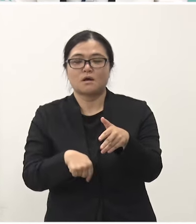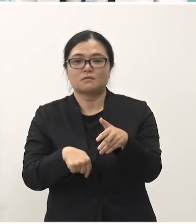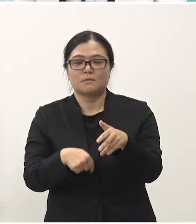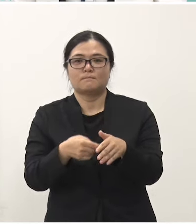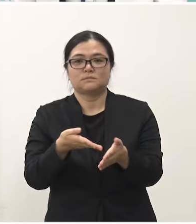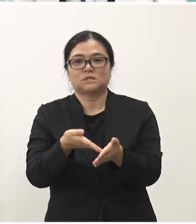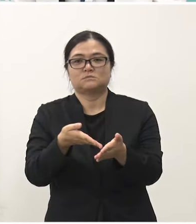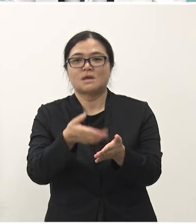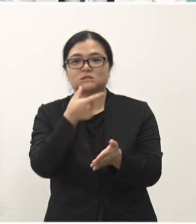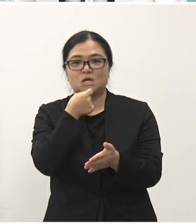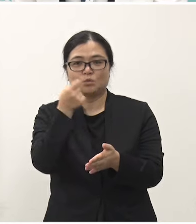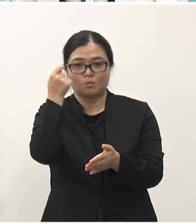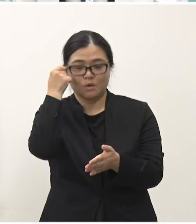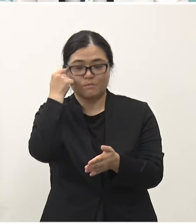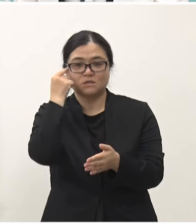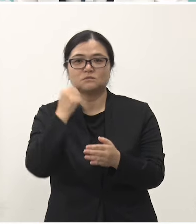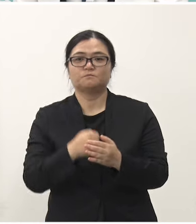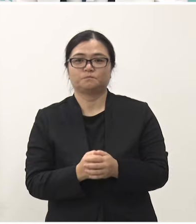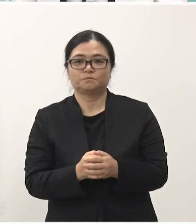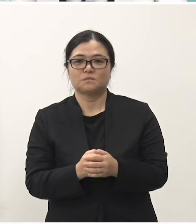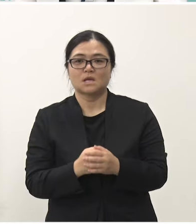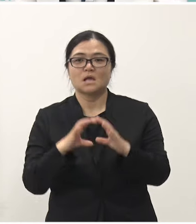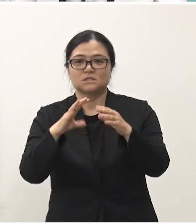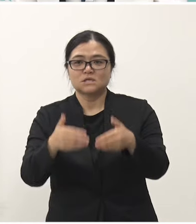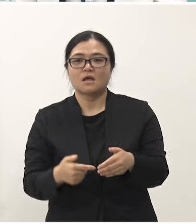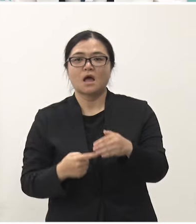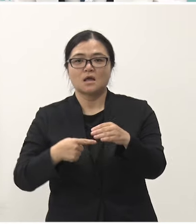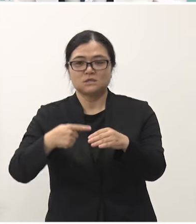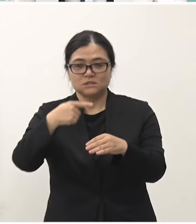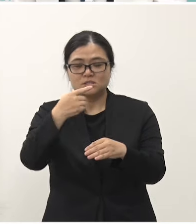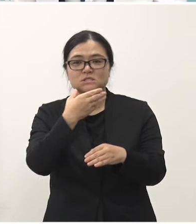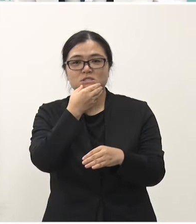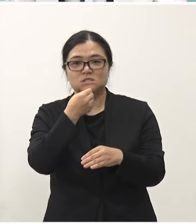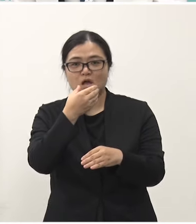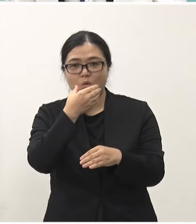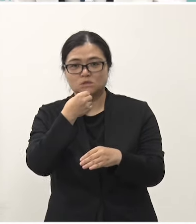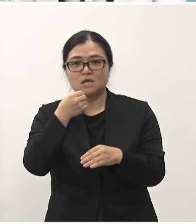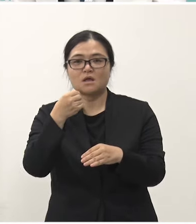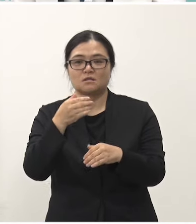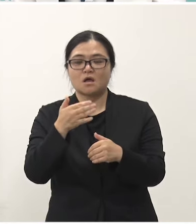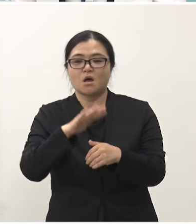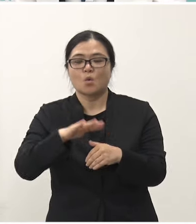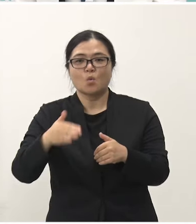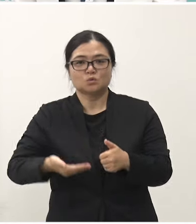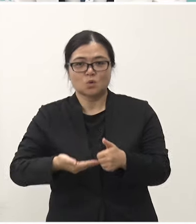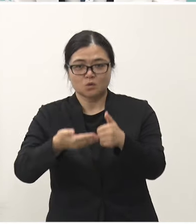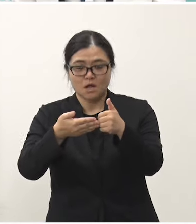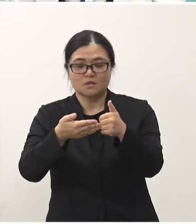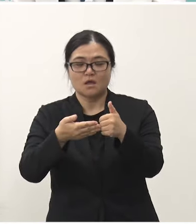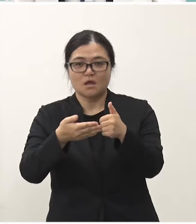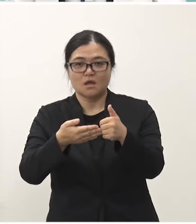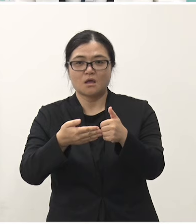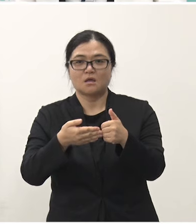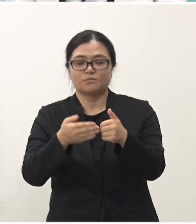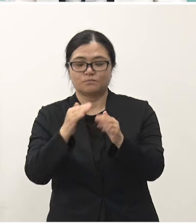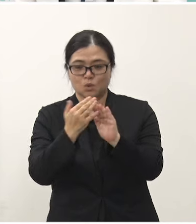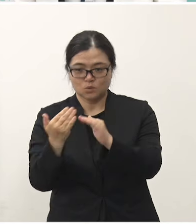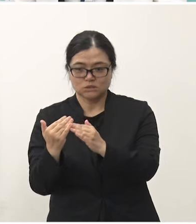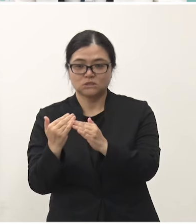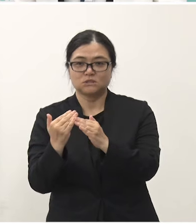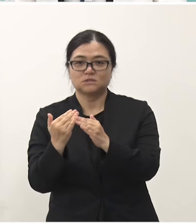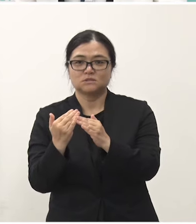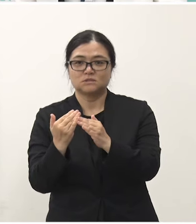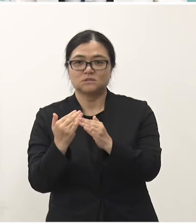世界一幸せな子育て教育都市誰1人取り残さない健康福祉強制都市